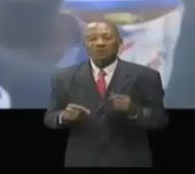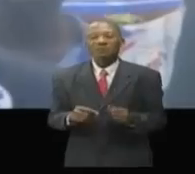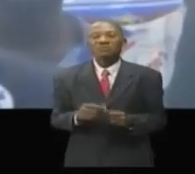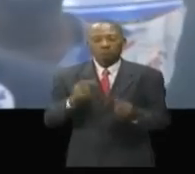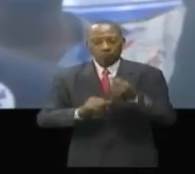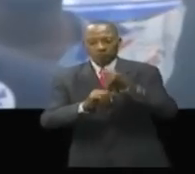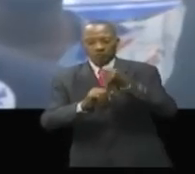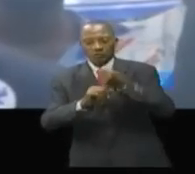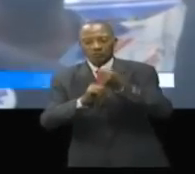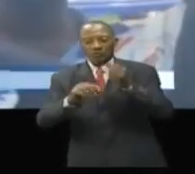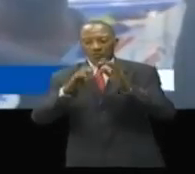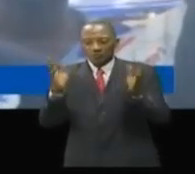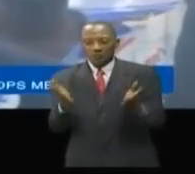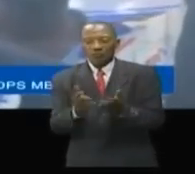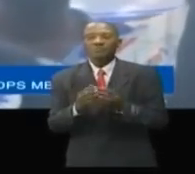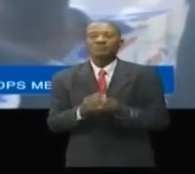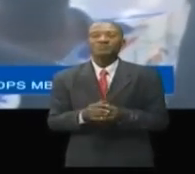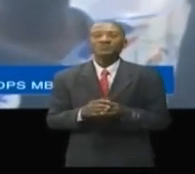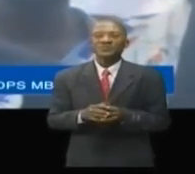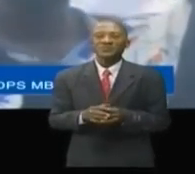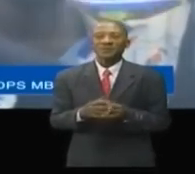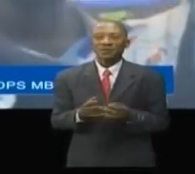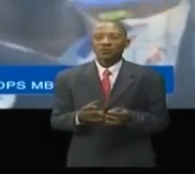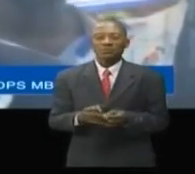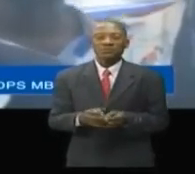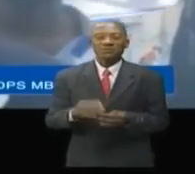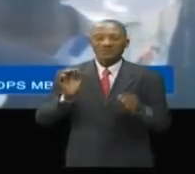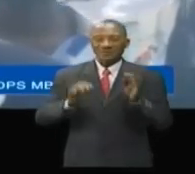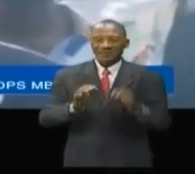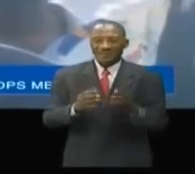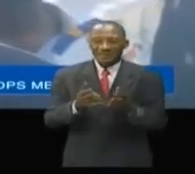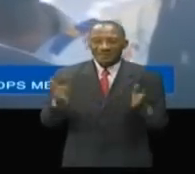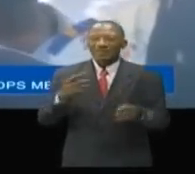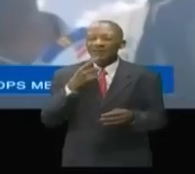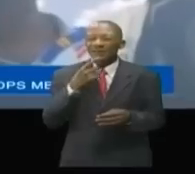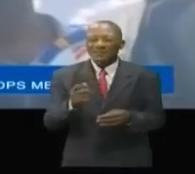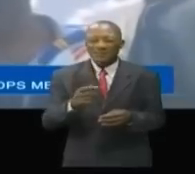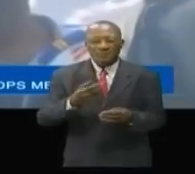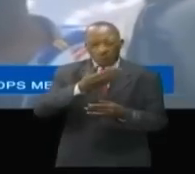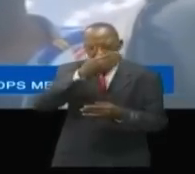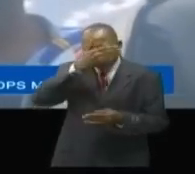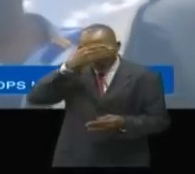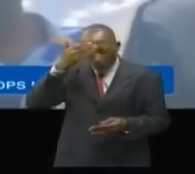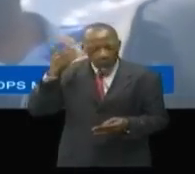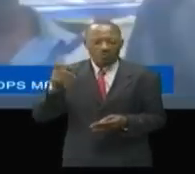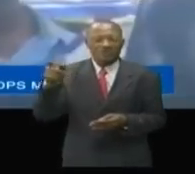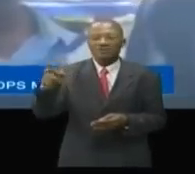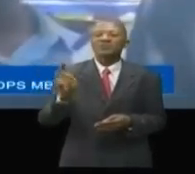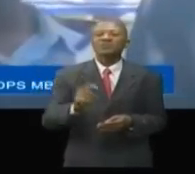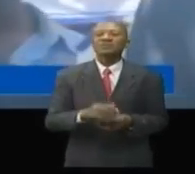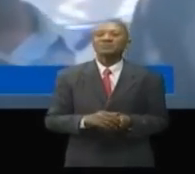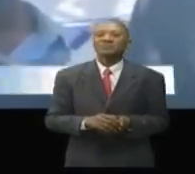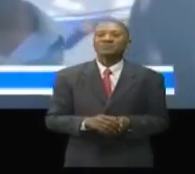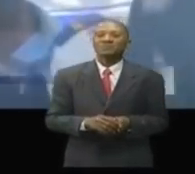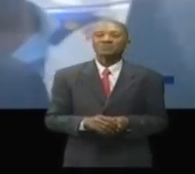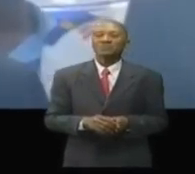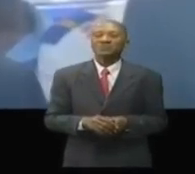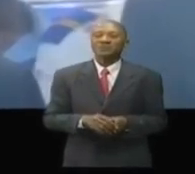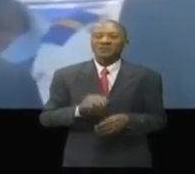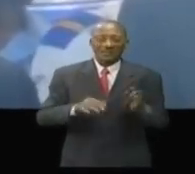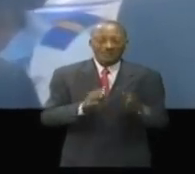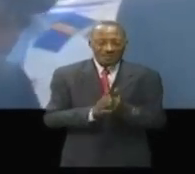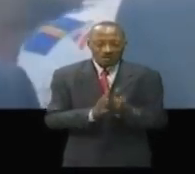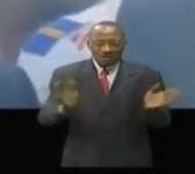suprême. Je t'élève parmi nos héros. Tu es un héros de la Ligue des jeunes, Fédération